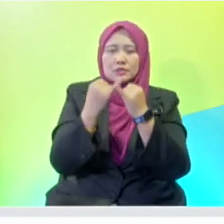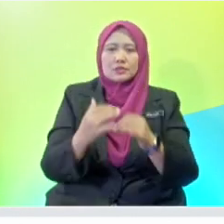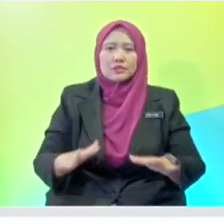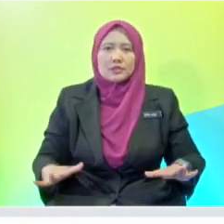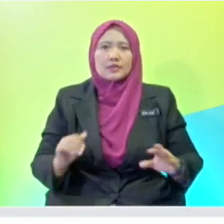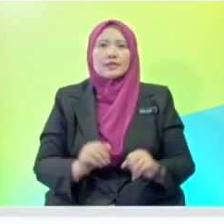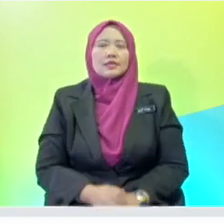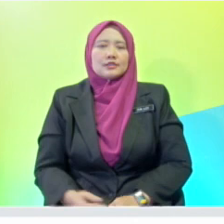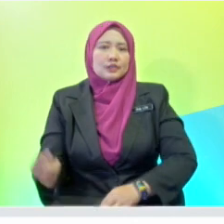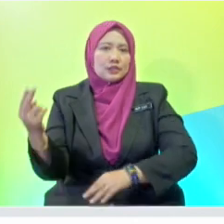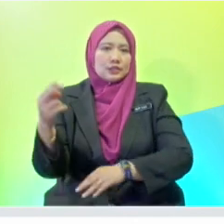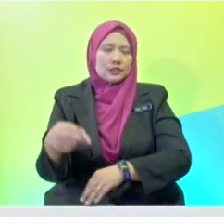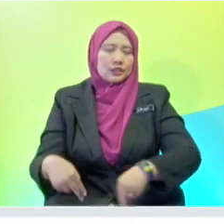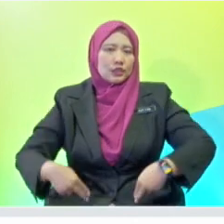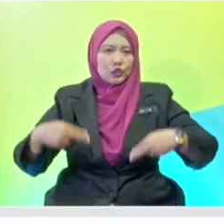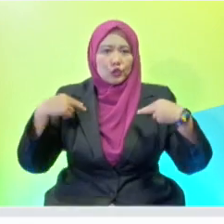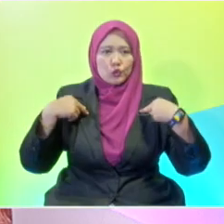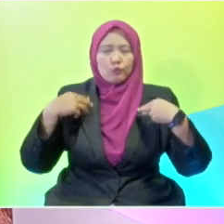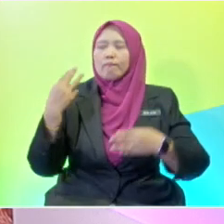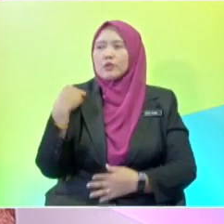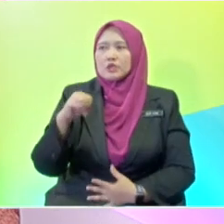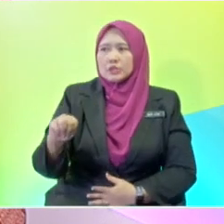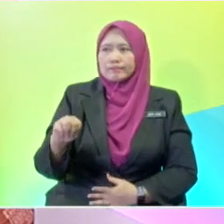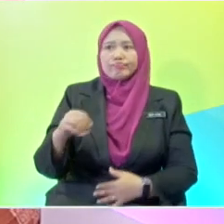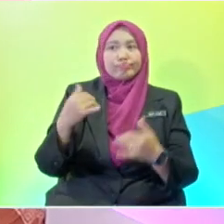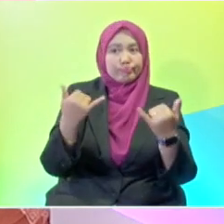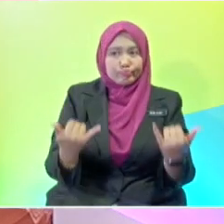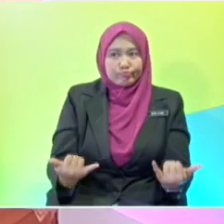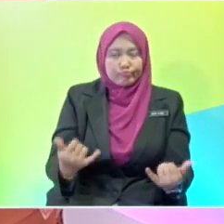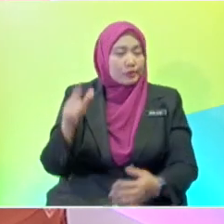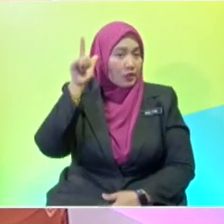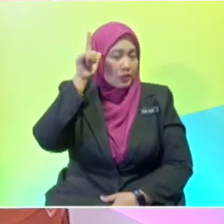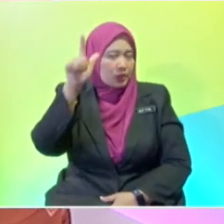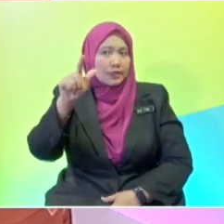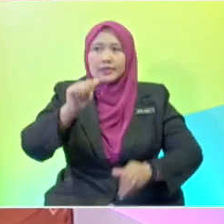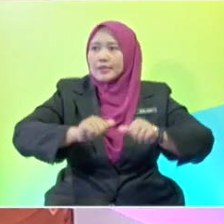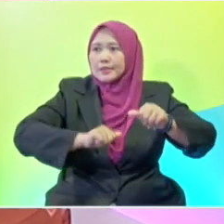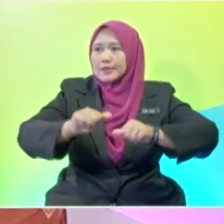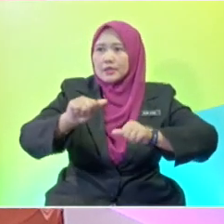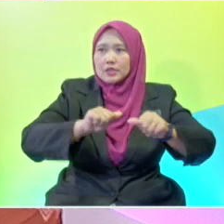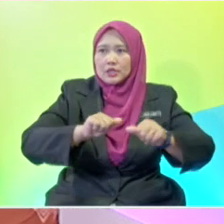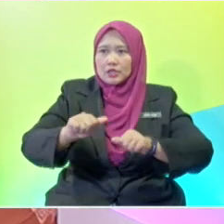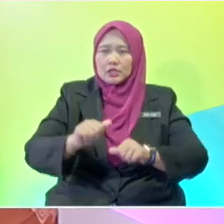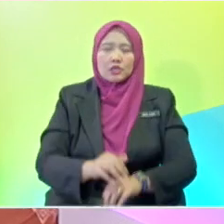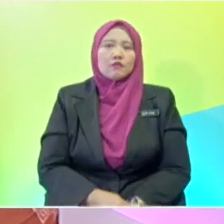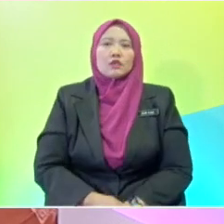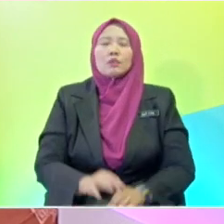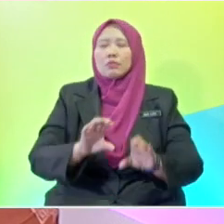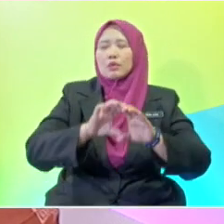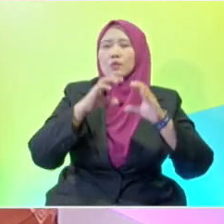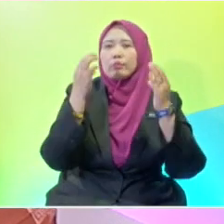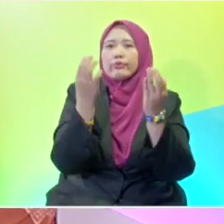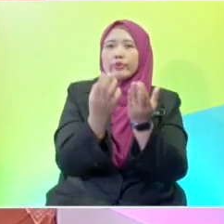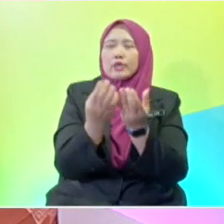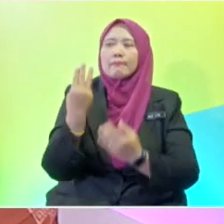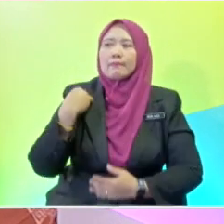di sini beberapa gambar Activity berkumpulan yang dijalankan bersama murid-murid di bengkel gorontaloji ya